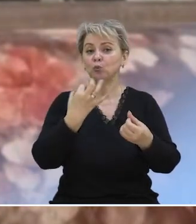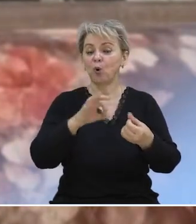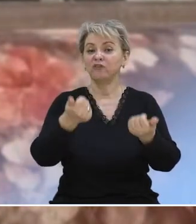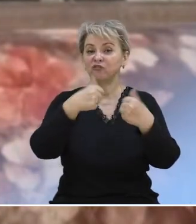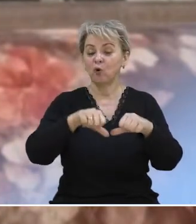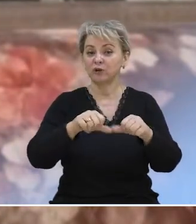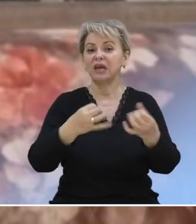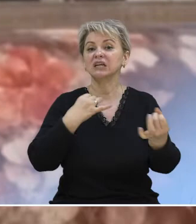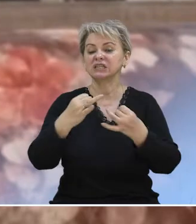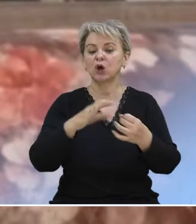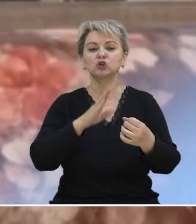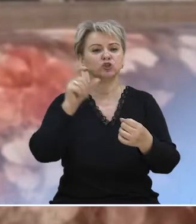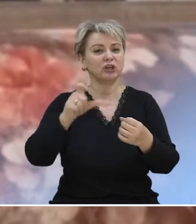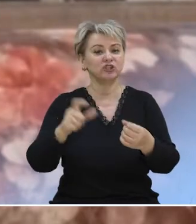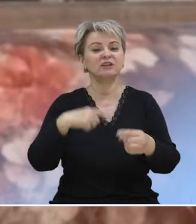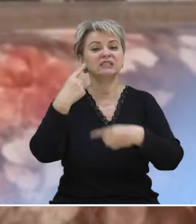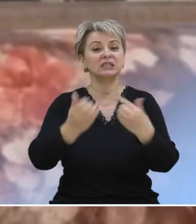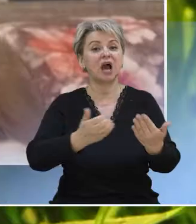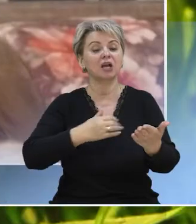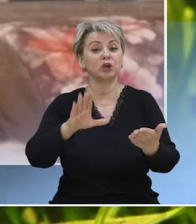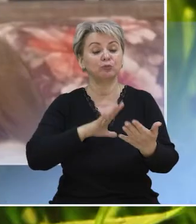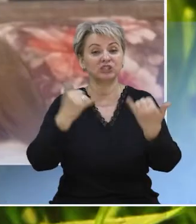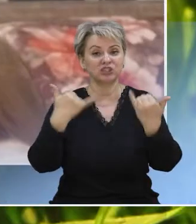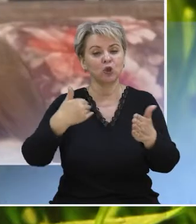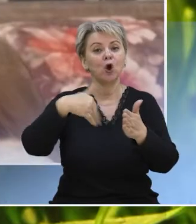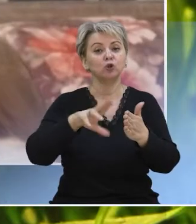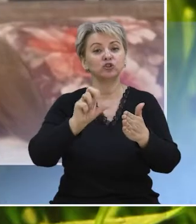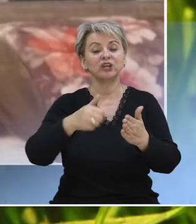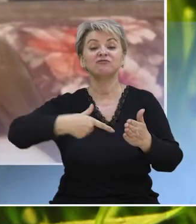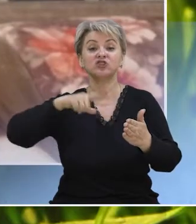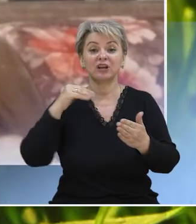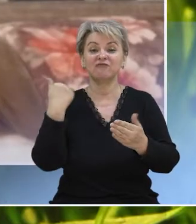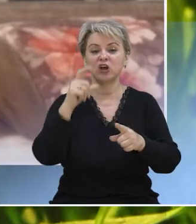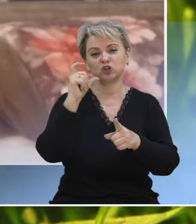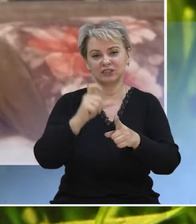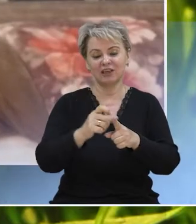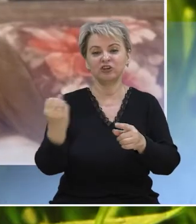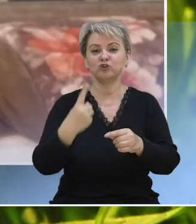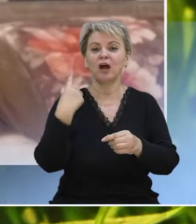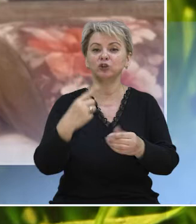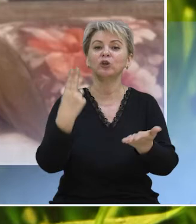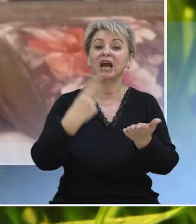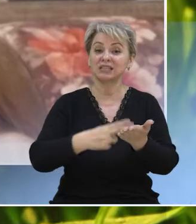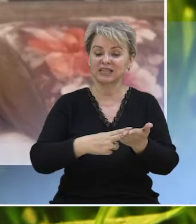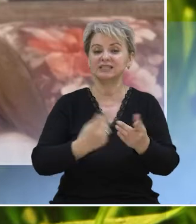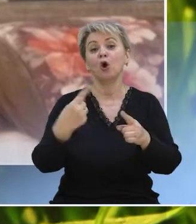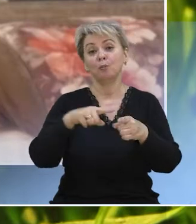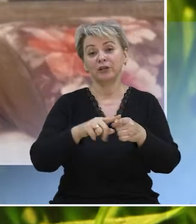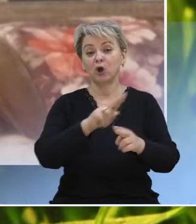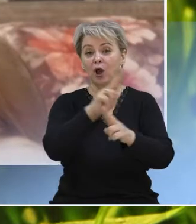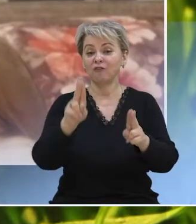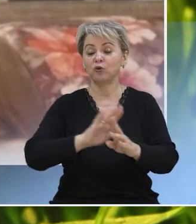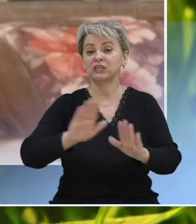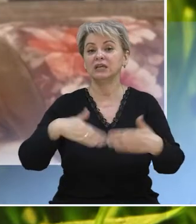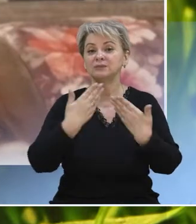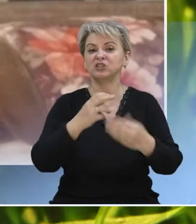любой формы речевой коммуникации. Вот женщины всегда хотят быть сегодня лучше, чем вчера. И ваши слова еще одно тому подтверждение.